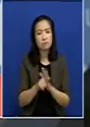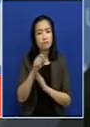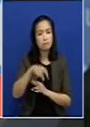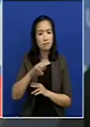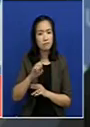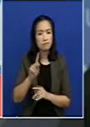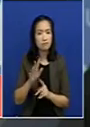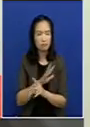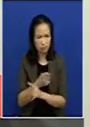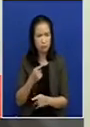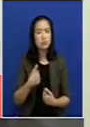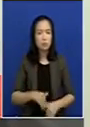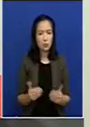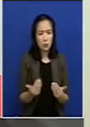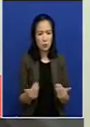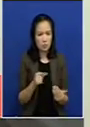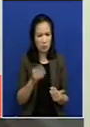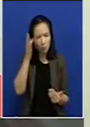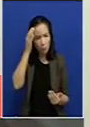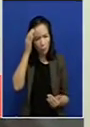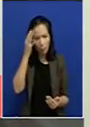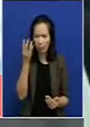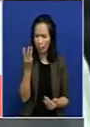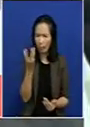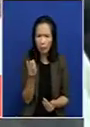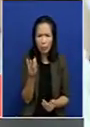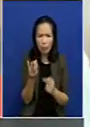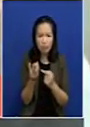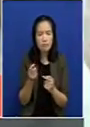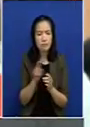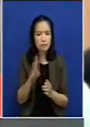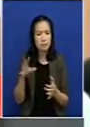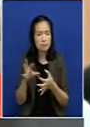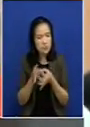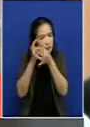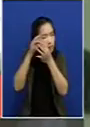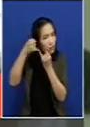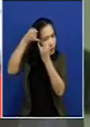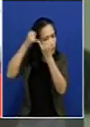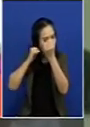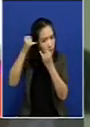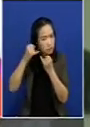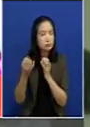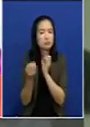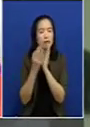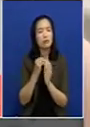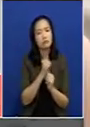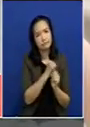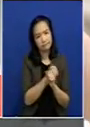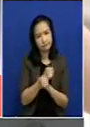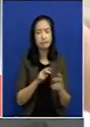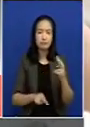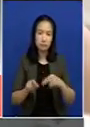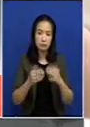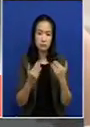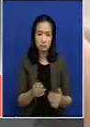ไปถึงอาการศีรษะเล็กผิดปกติในทารกและอาการที่เกี่ยวข้องกับระบบประสาทของที่เกิดจากไวรัสชนิดนี้ค่ะน